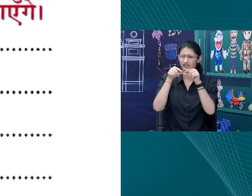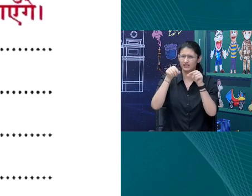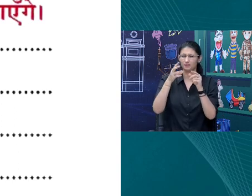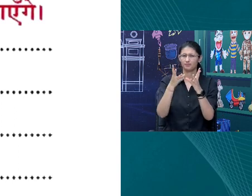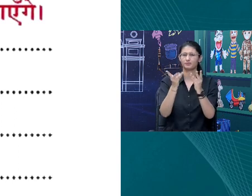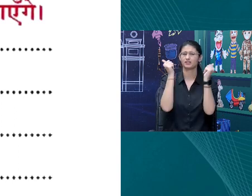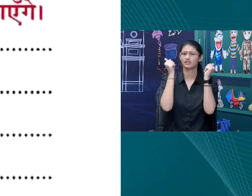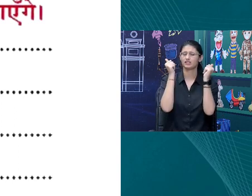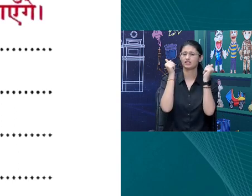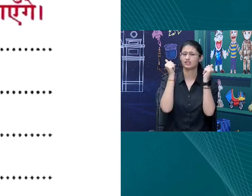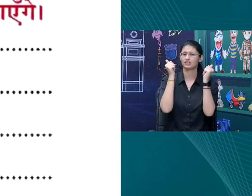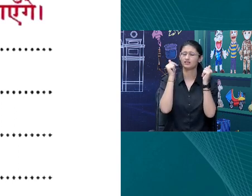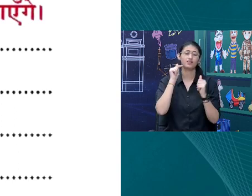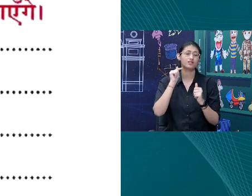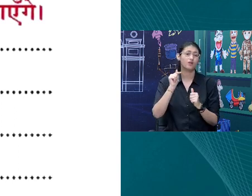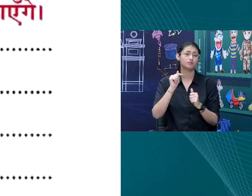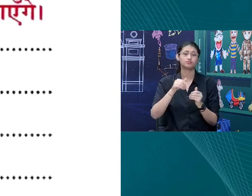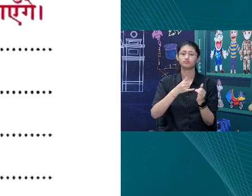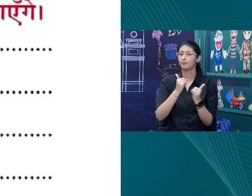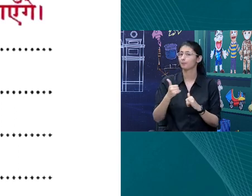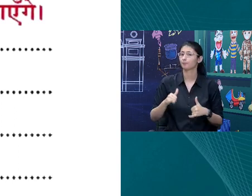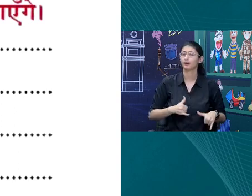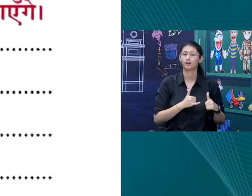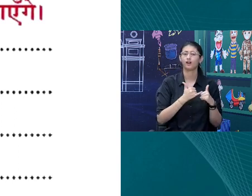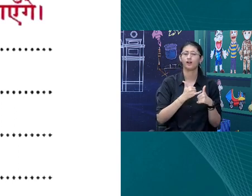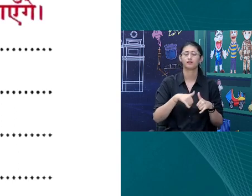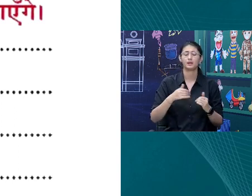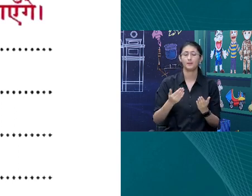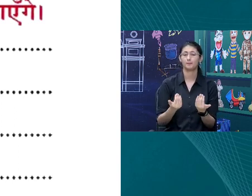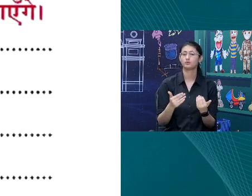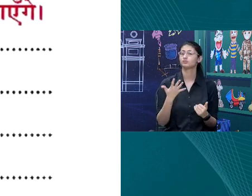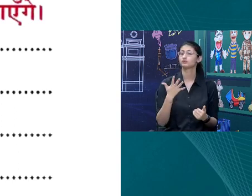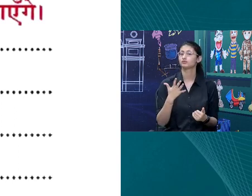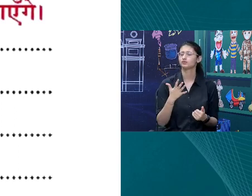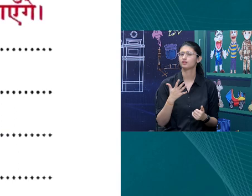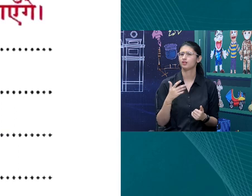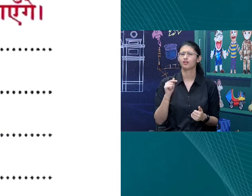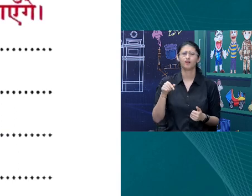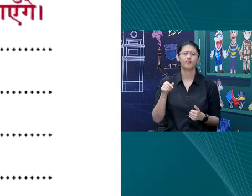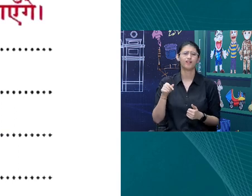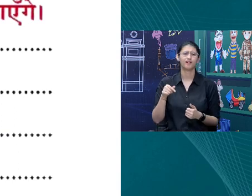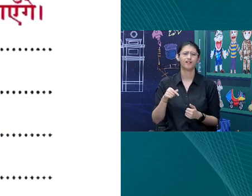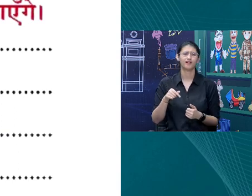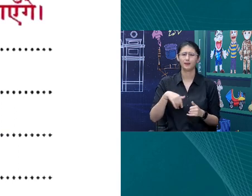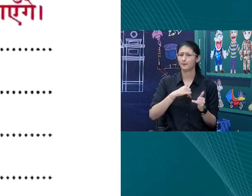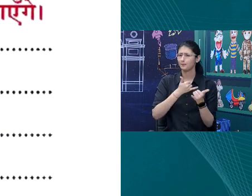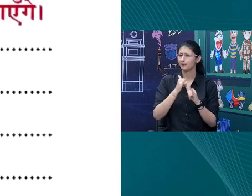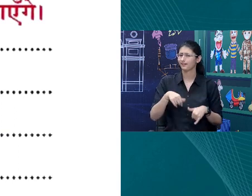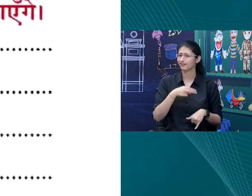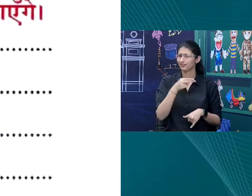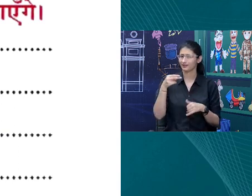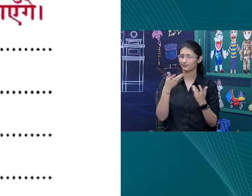सा खेल है जो नहीं खेला जा सकता गुल्ली खो गई तो गिल्ली डंडा नहीं खेल पाएंगे